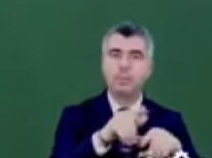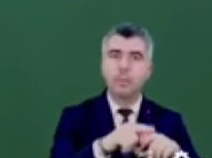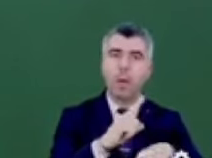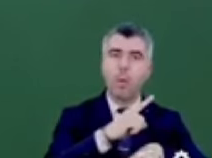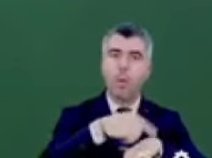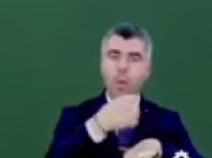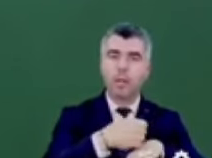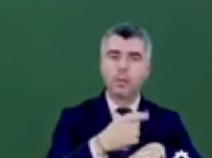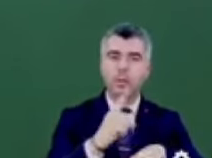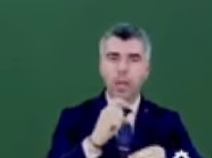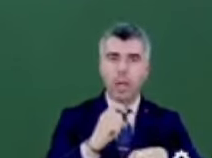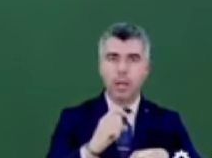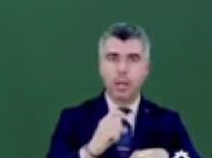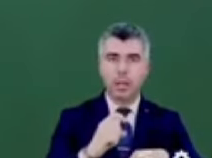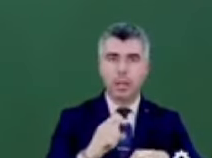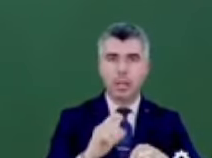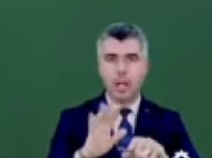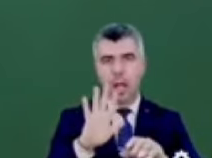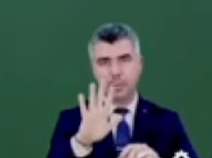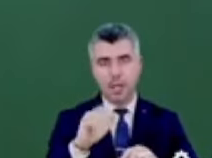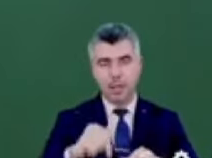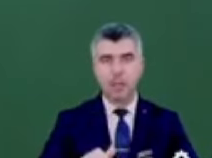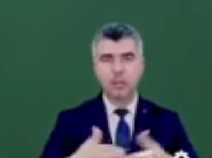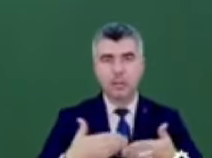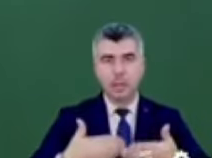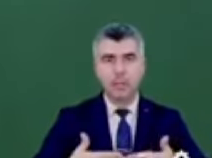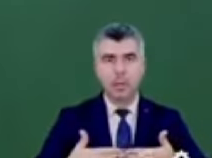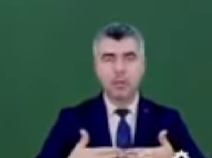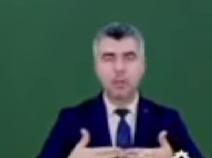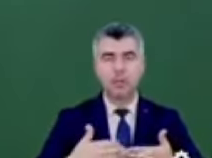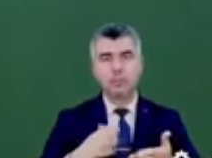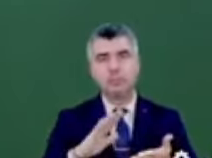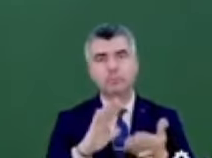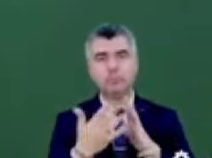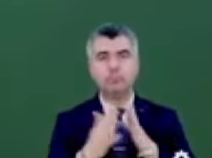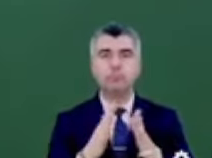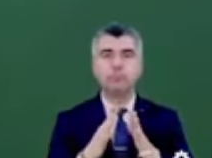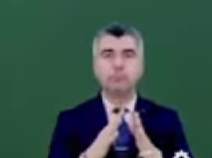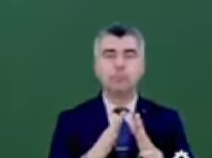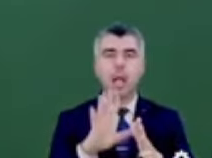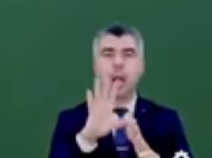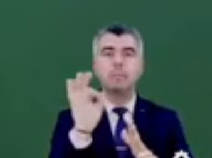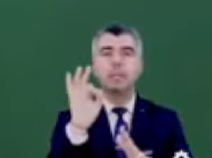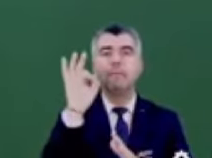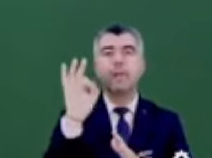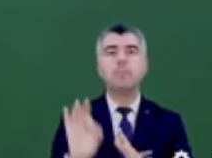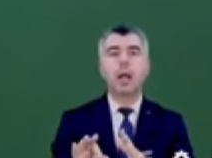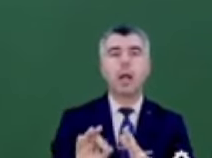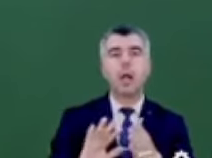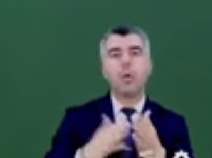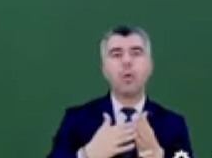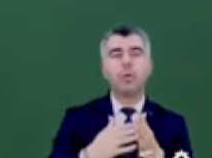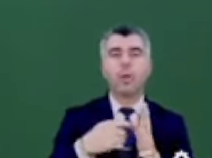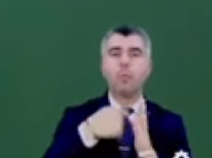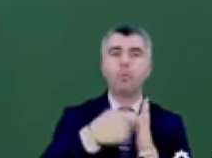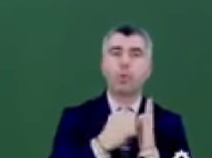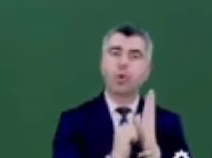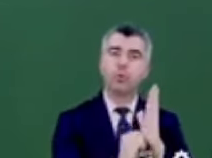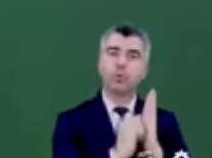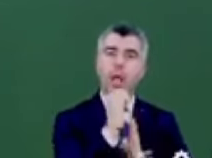الان في شهر ماي احنا تقريبا حققنا نصف 50% من الاهداف المشروع احنا